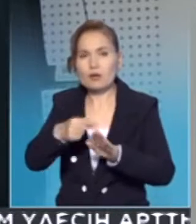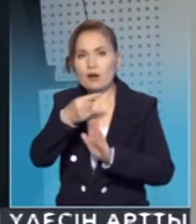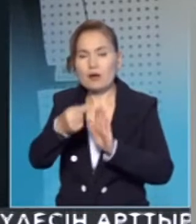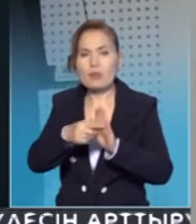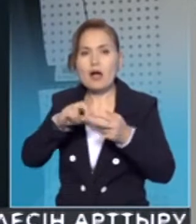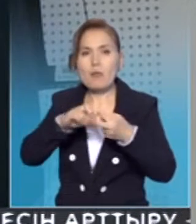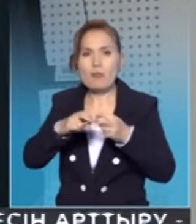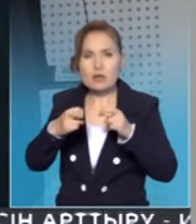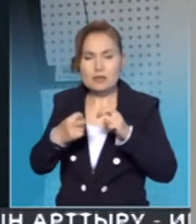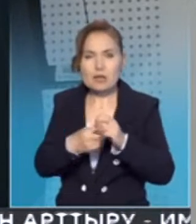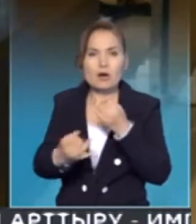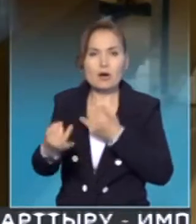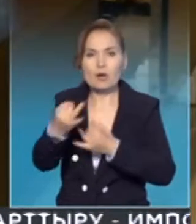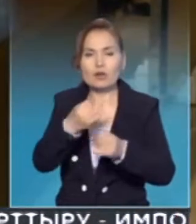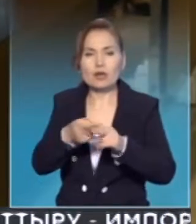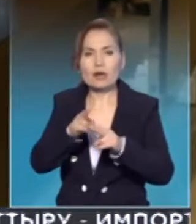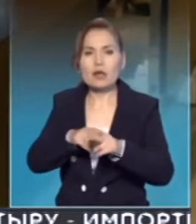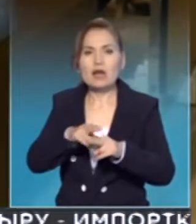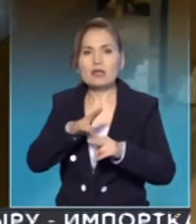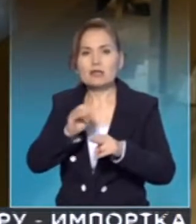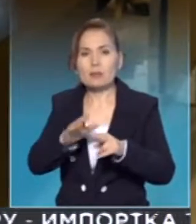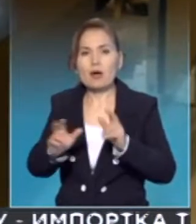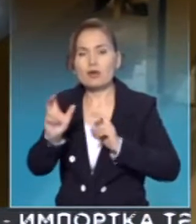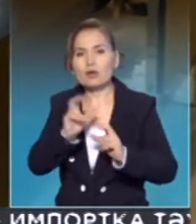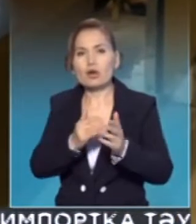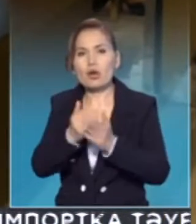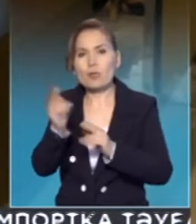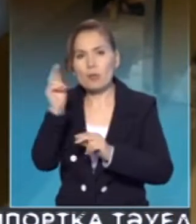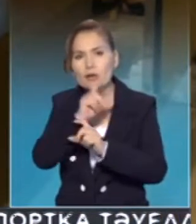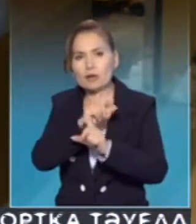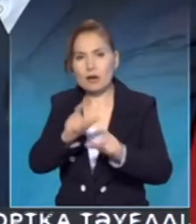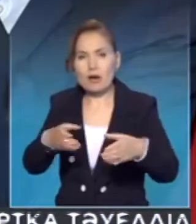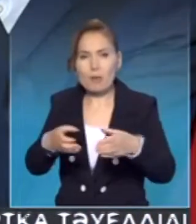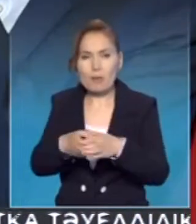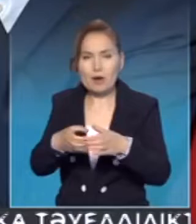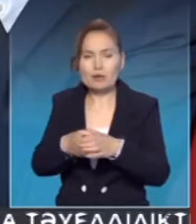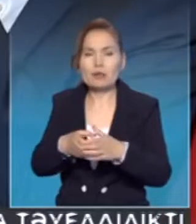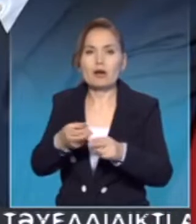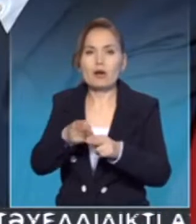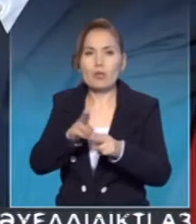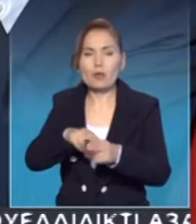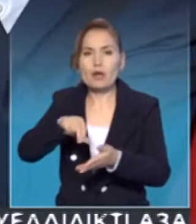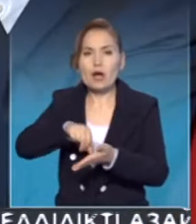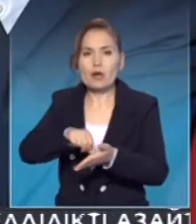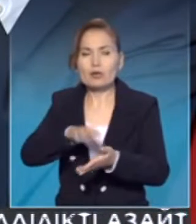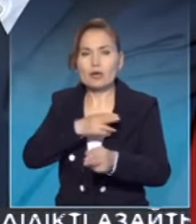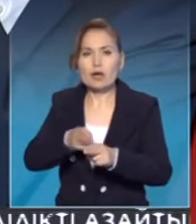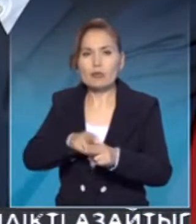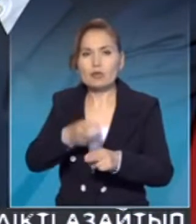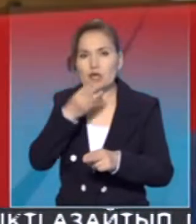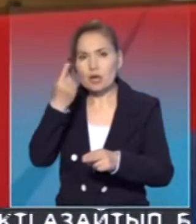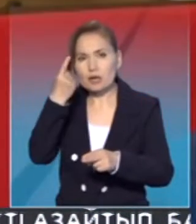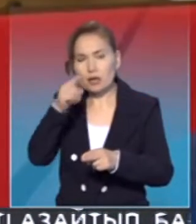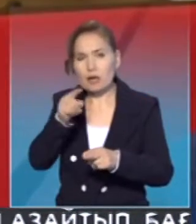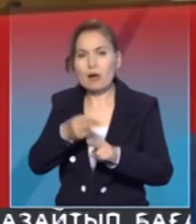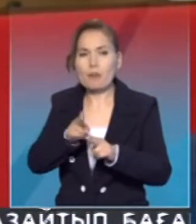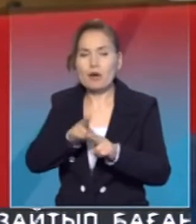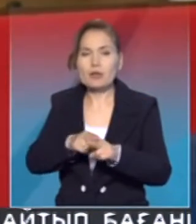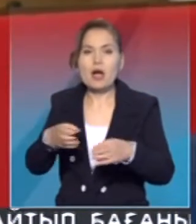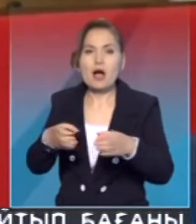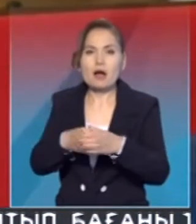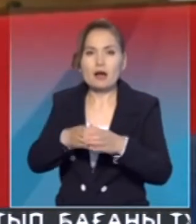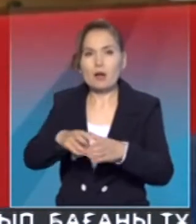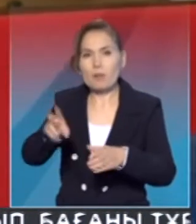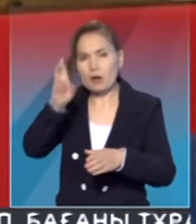шешімдерін ұсынды. Шара Назарбаев университетінің жоғары мектеп түлектері қауымдастығының бастамасымен өтті. Тың идеяларымен көзге көрінген